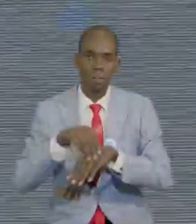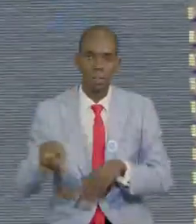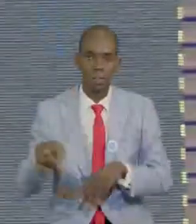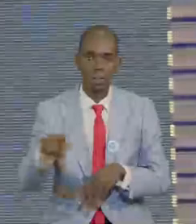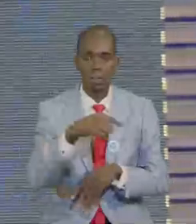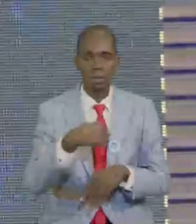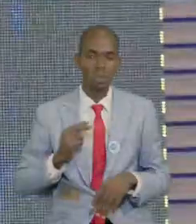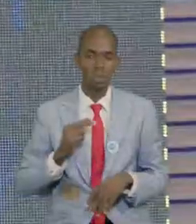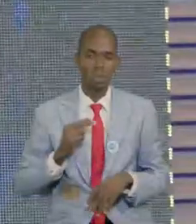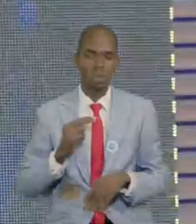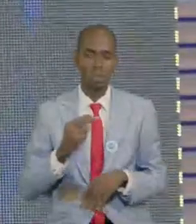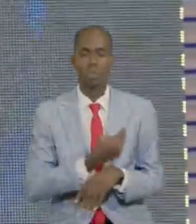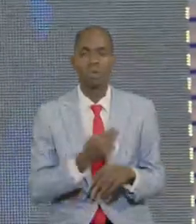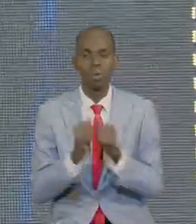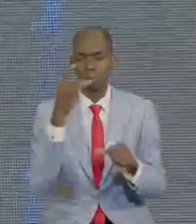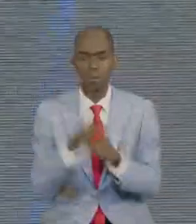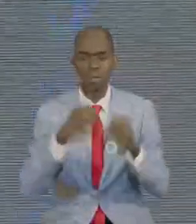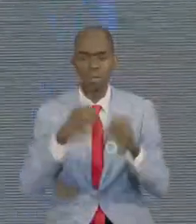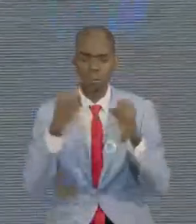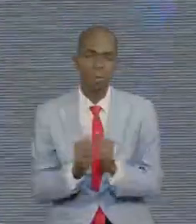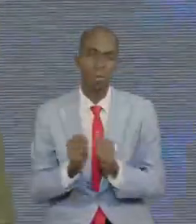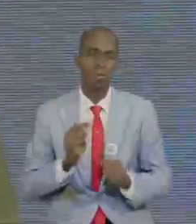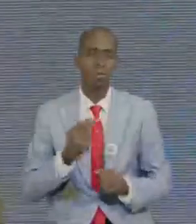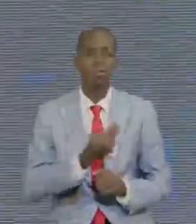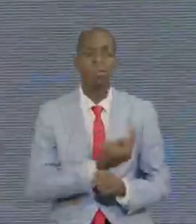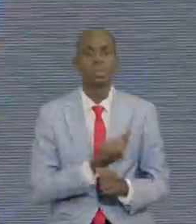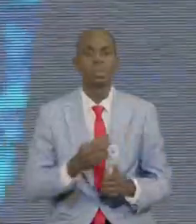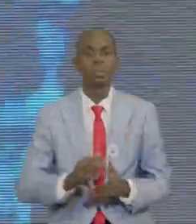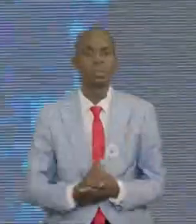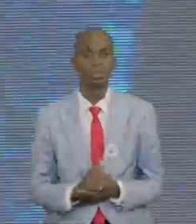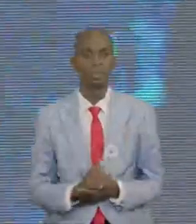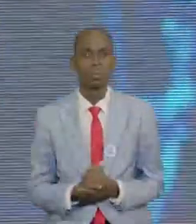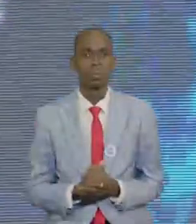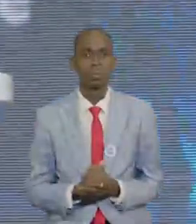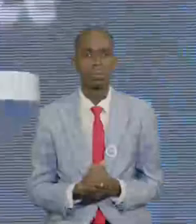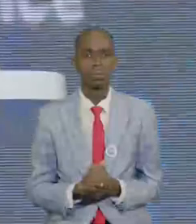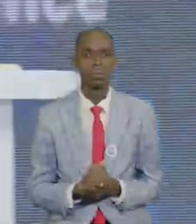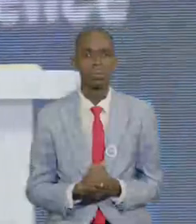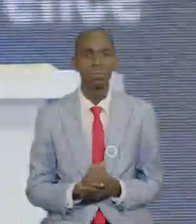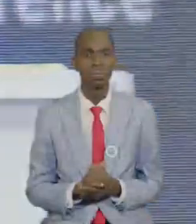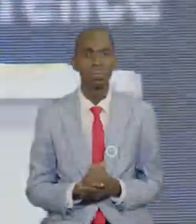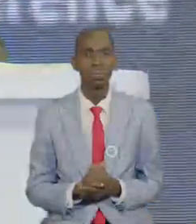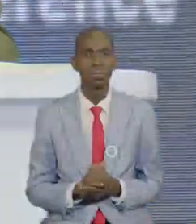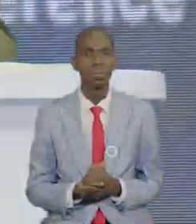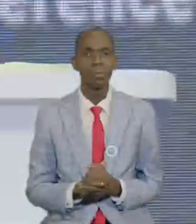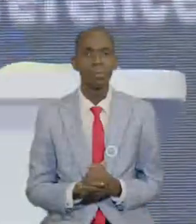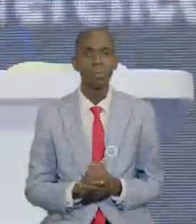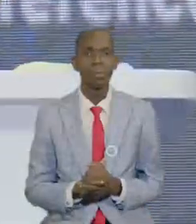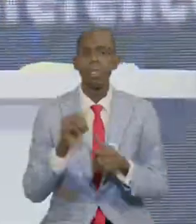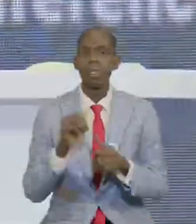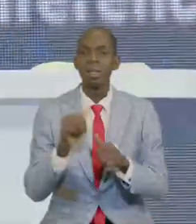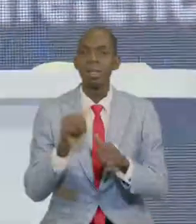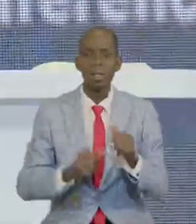the power with us. Et comme le Père l'envoie, il nous envoie et il nous envoie avec la promesse et la puissance. Everyone